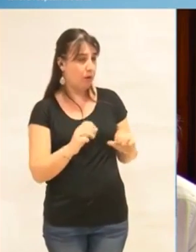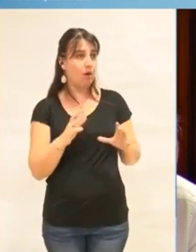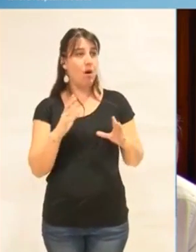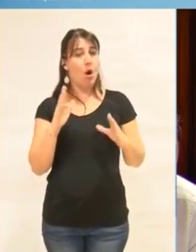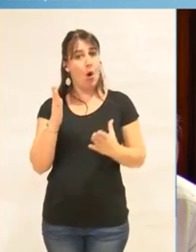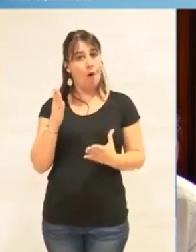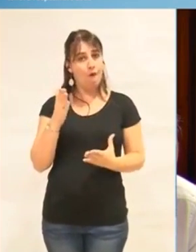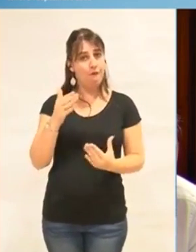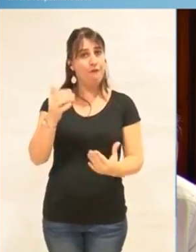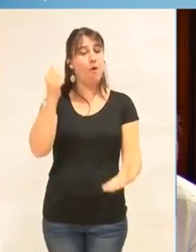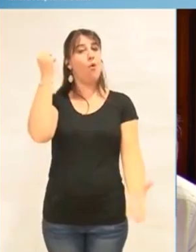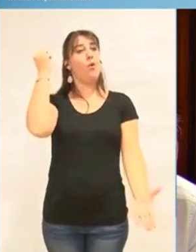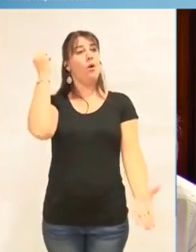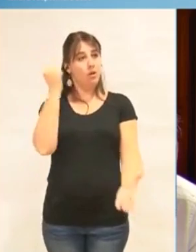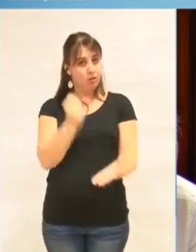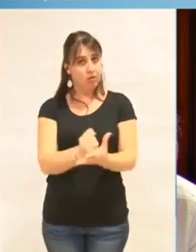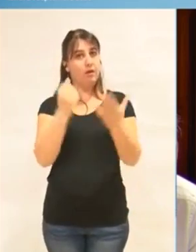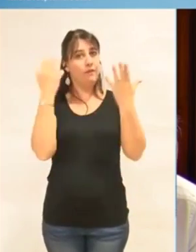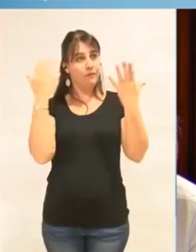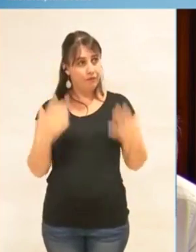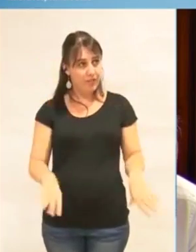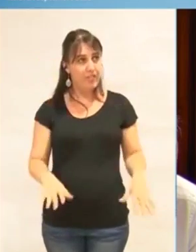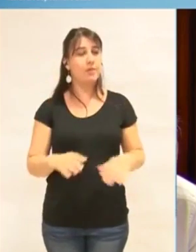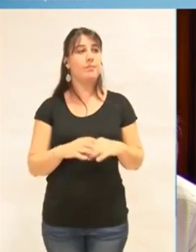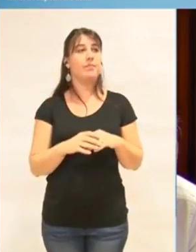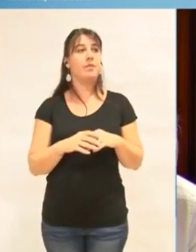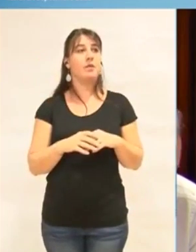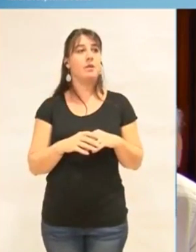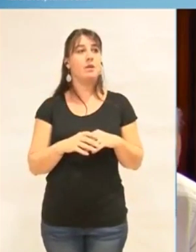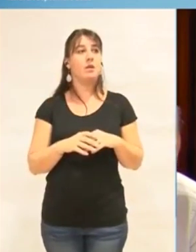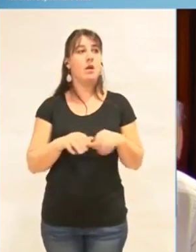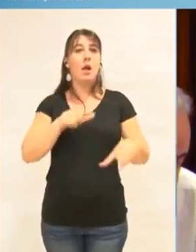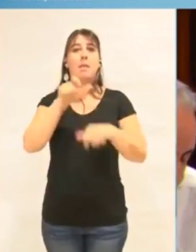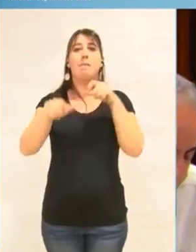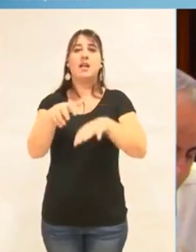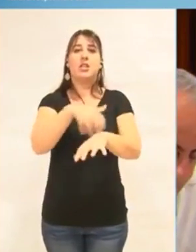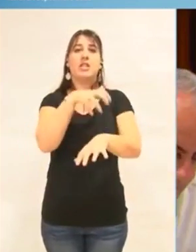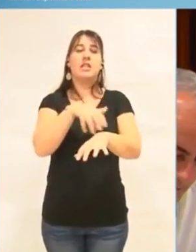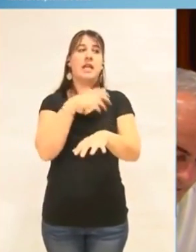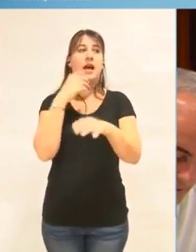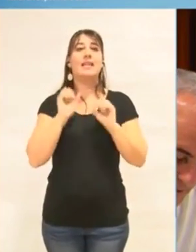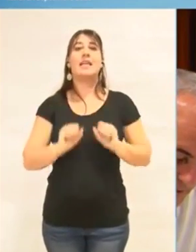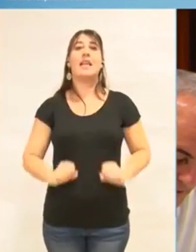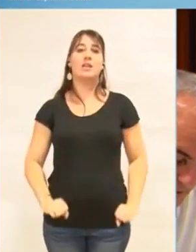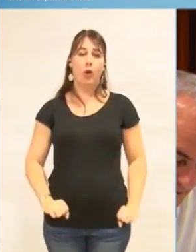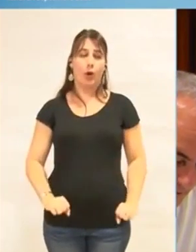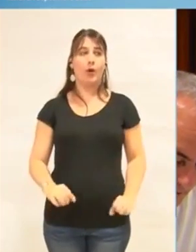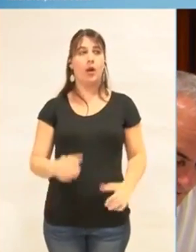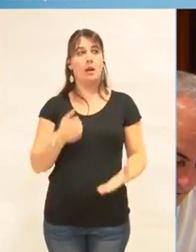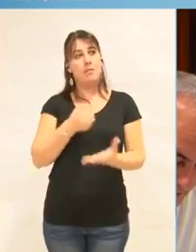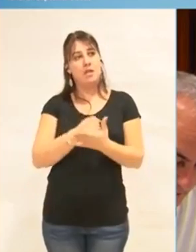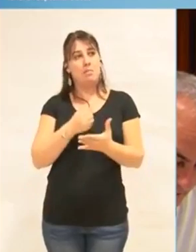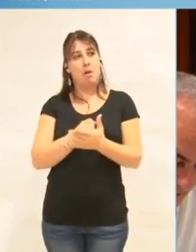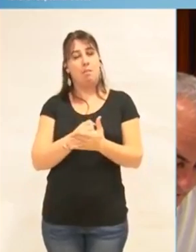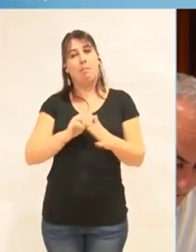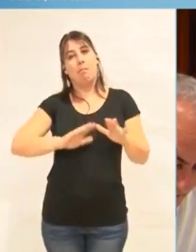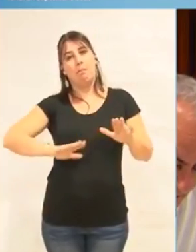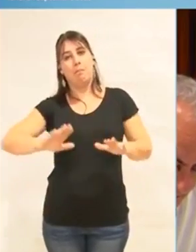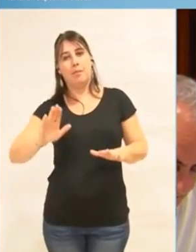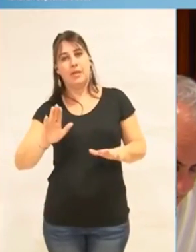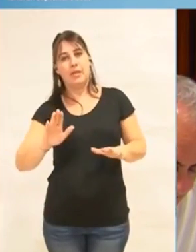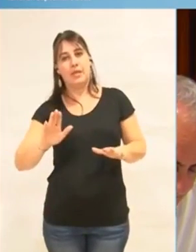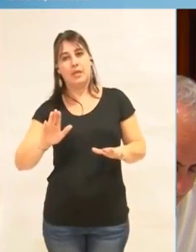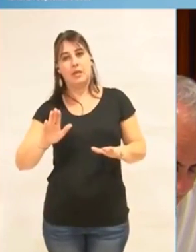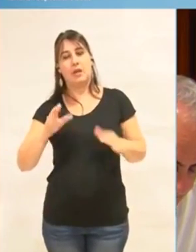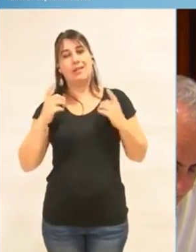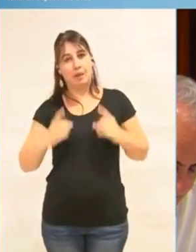vœu soit adopté, l'ensemble des parlementaires de l'Isère, pour ce qui concerne les sénateurs, et au moins les parlementaires,